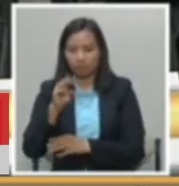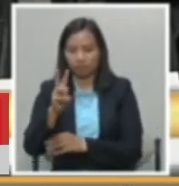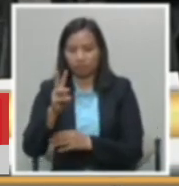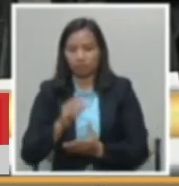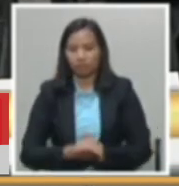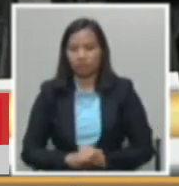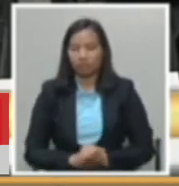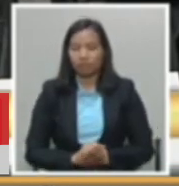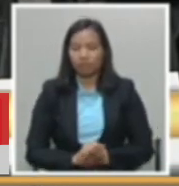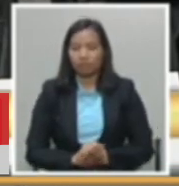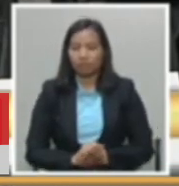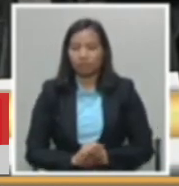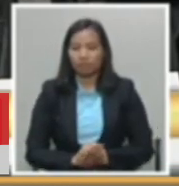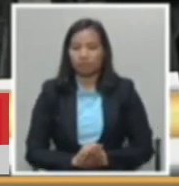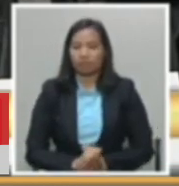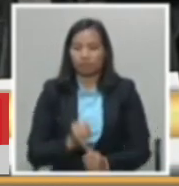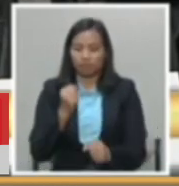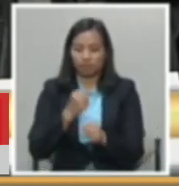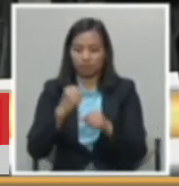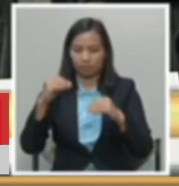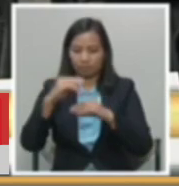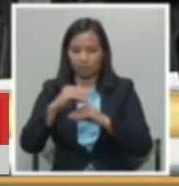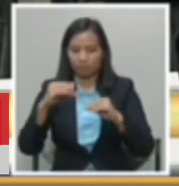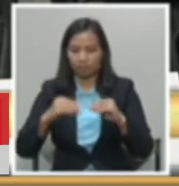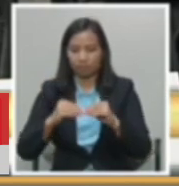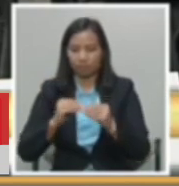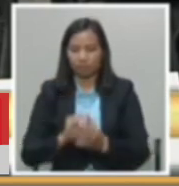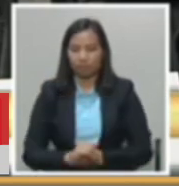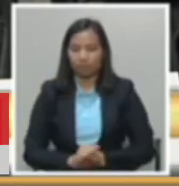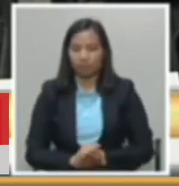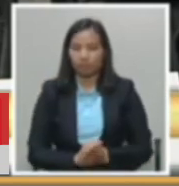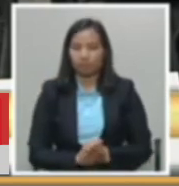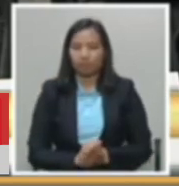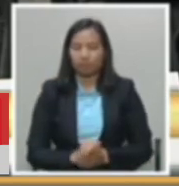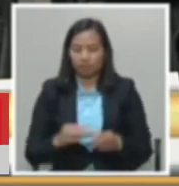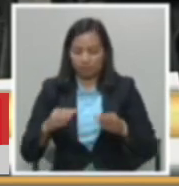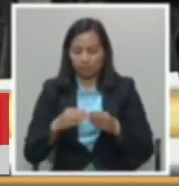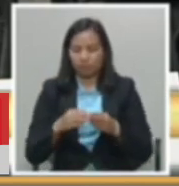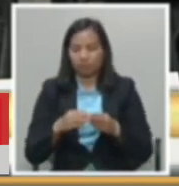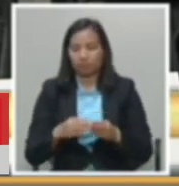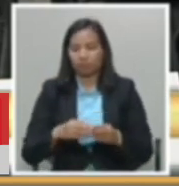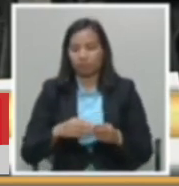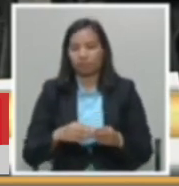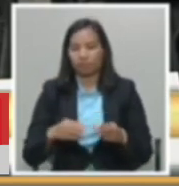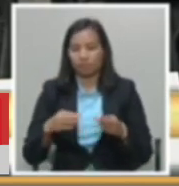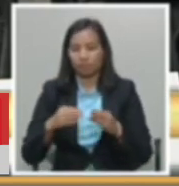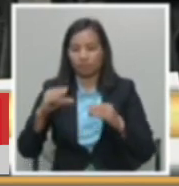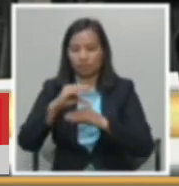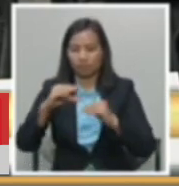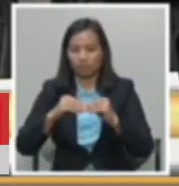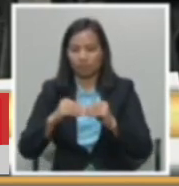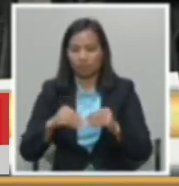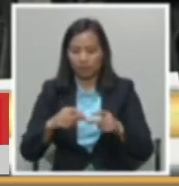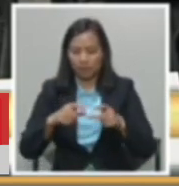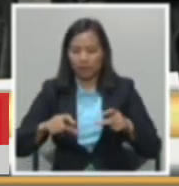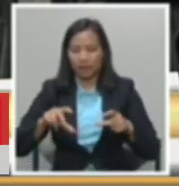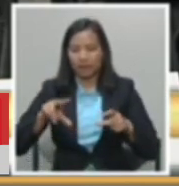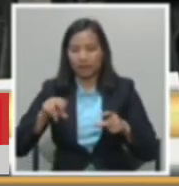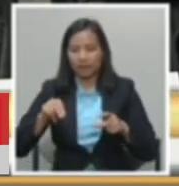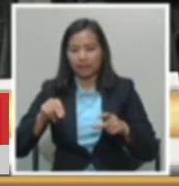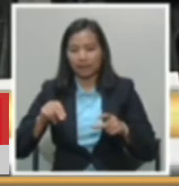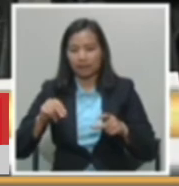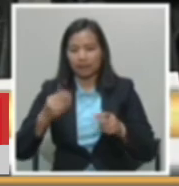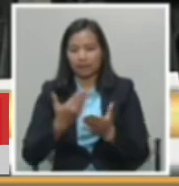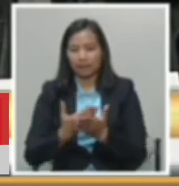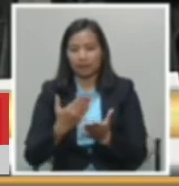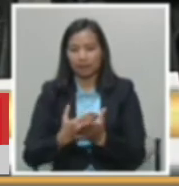2546-45ที่ทำโครงการโดยท่านพรรคไทยรักไทยนะครับโครงการ30บาทรักษาทุกโรคตอนนั้นเงินประ